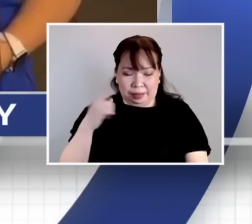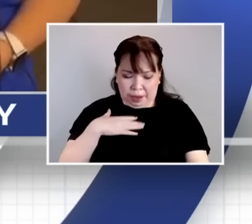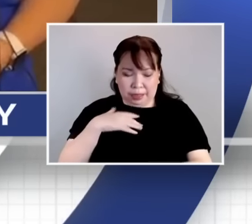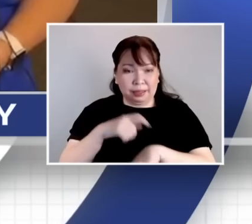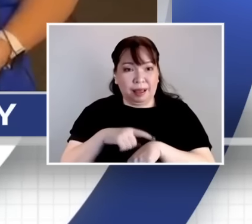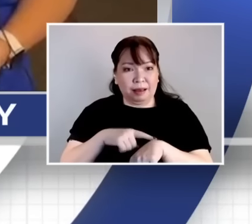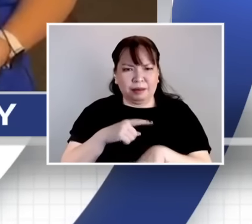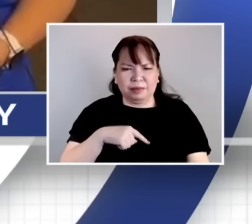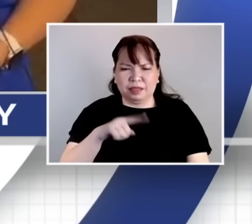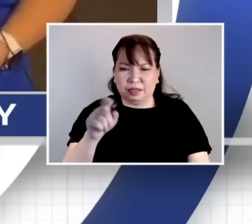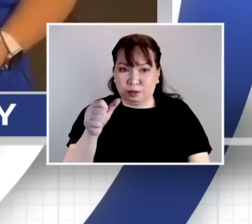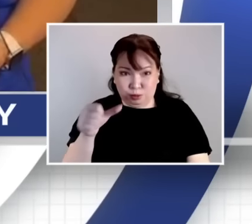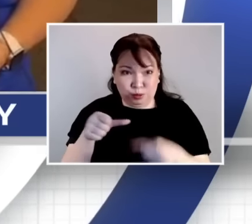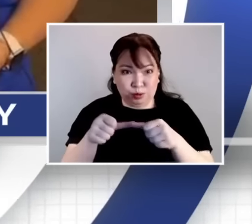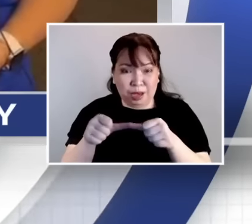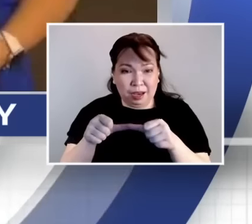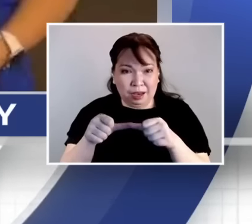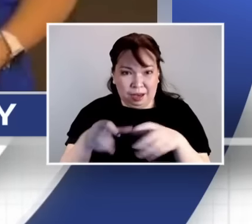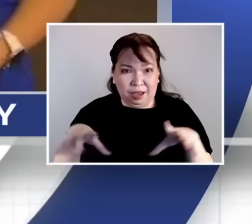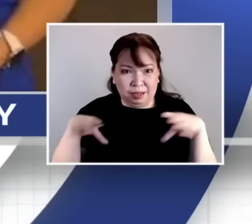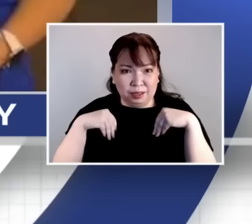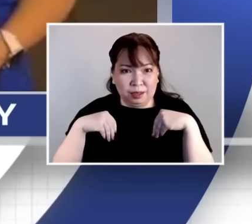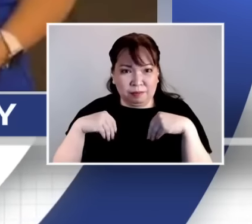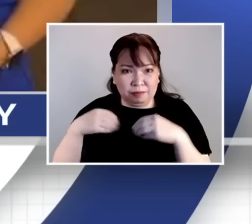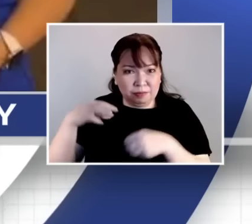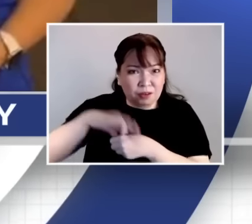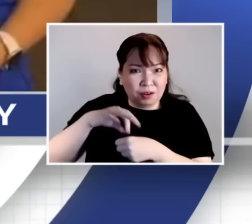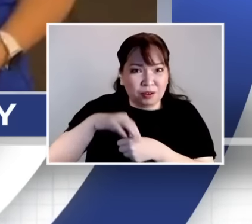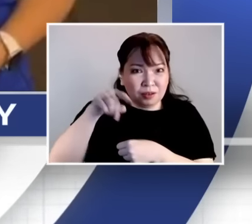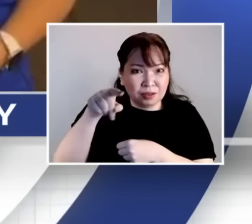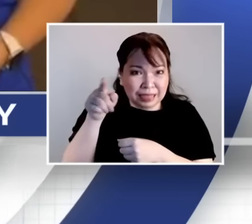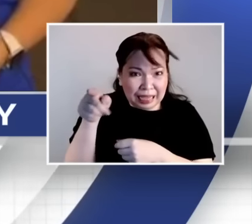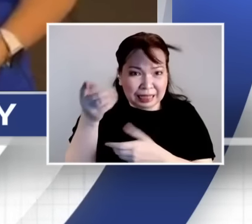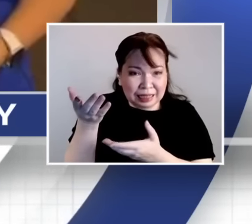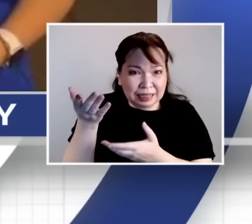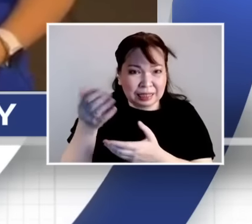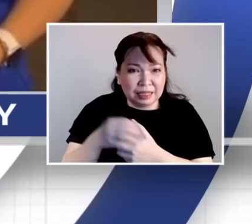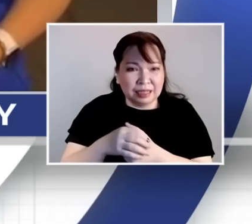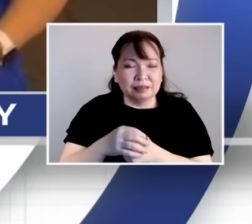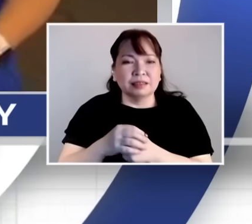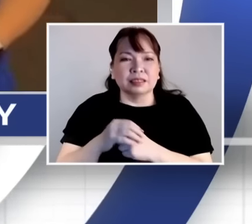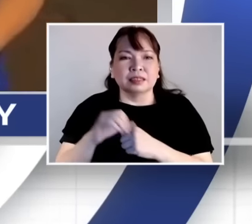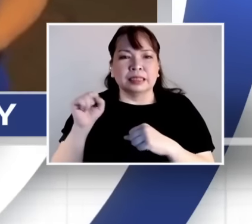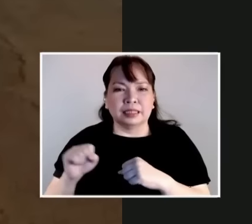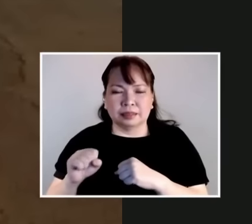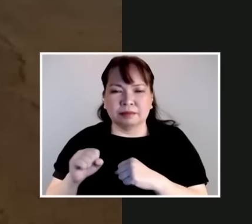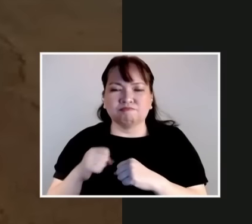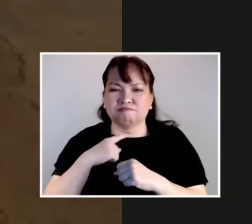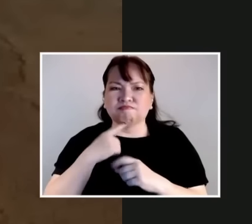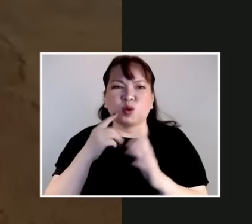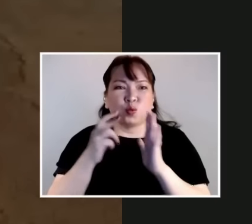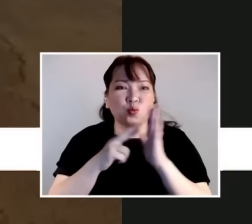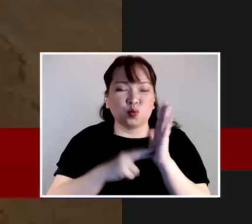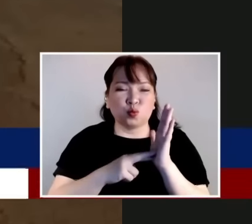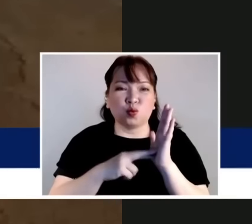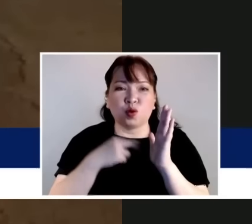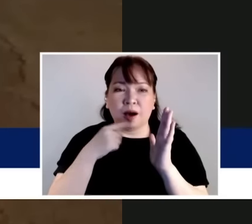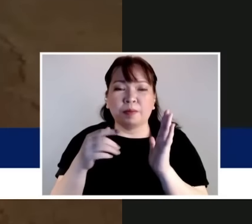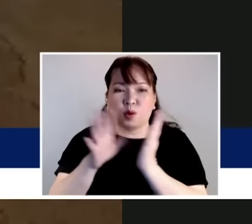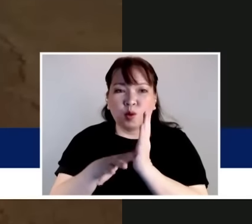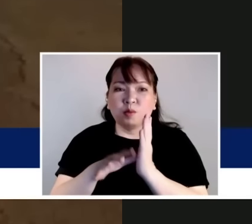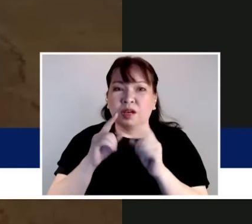Ang tanong, tinatanggap pa ba sila para bumoto? Karen, gaya nga ng naging patakaran ng COMELEC,